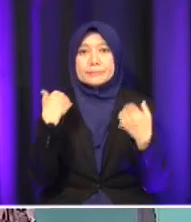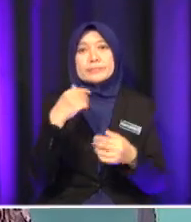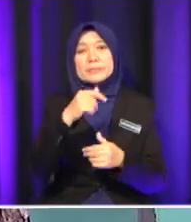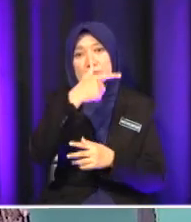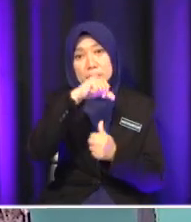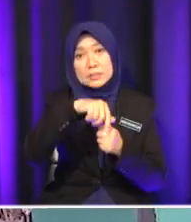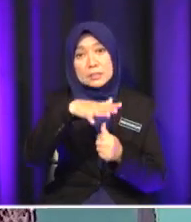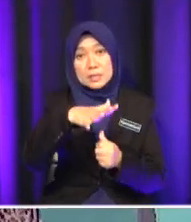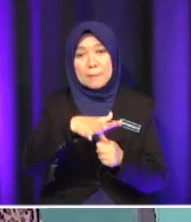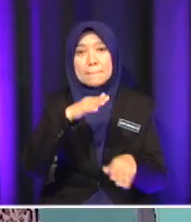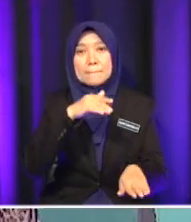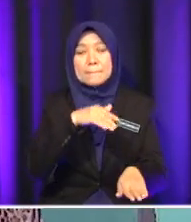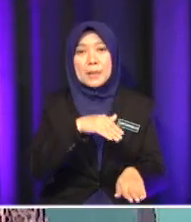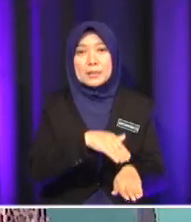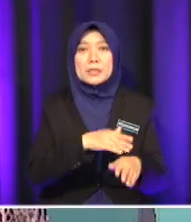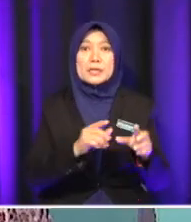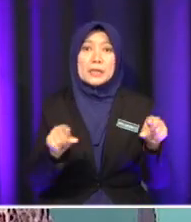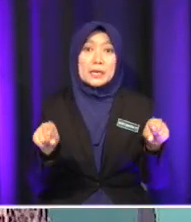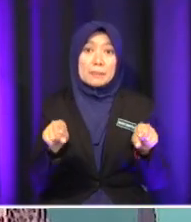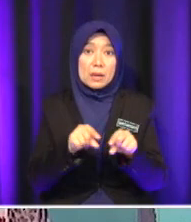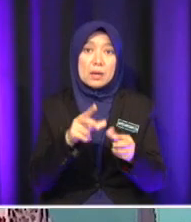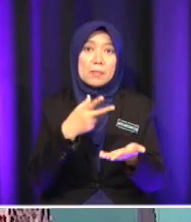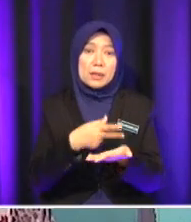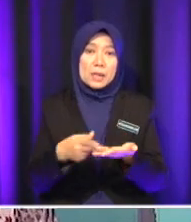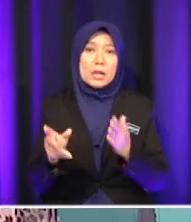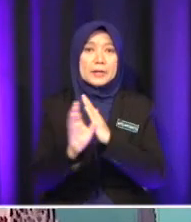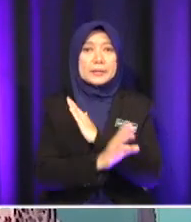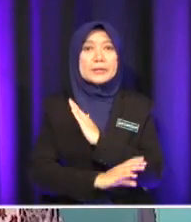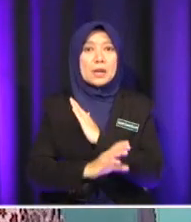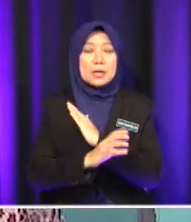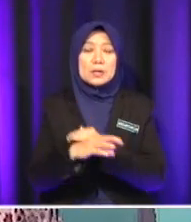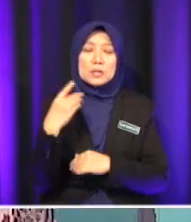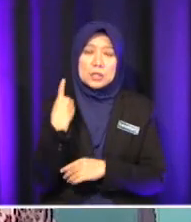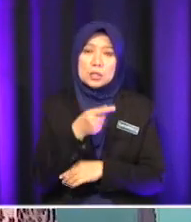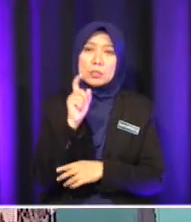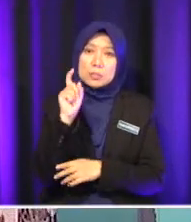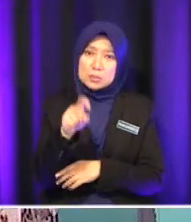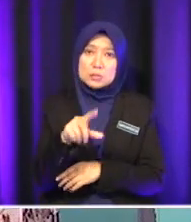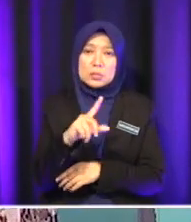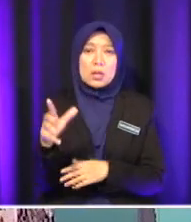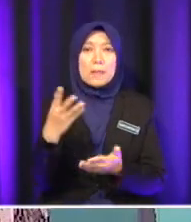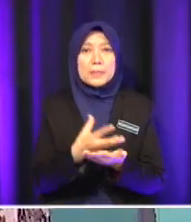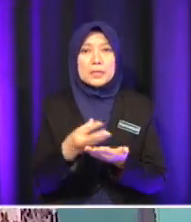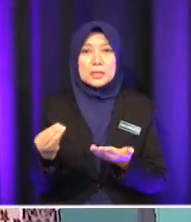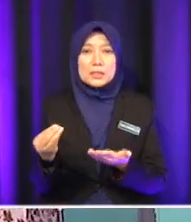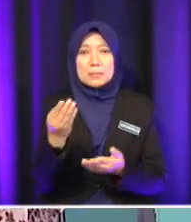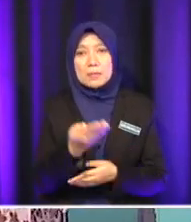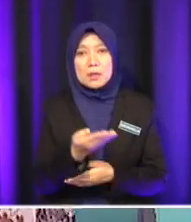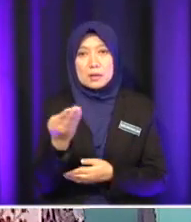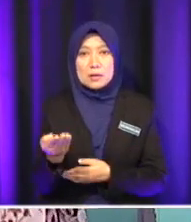kepada imbangan pembayaran negara jadi kita kena seharusnya membeli barang